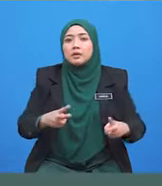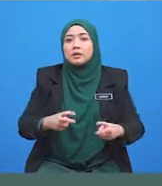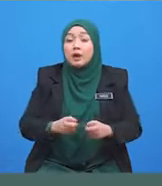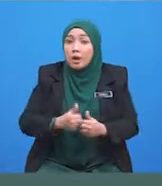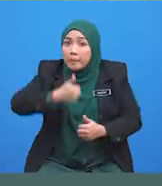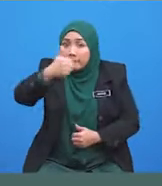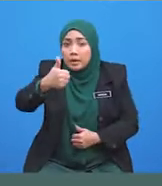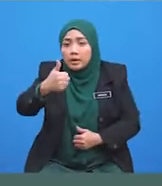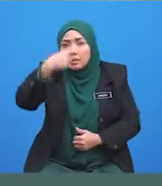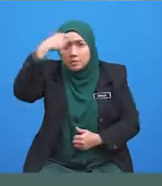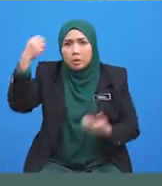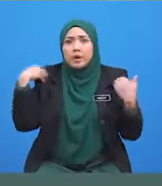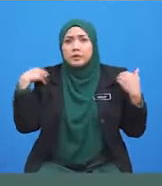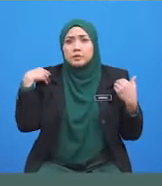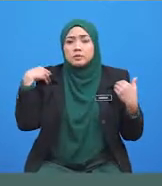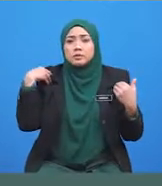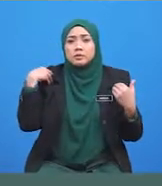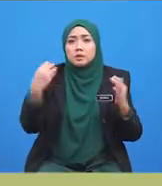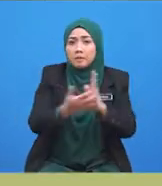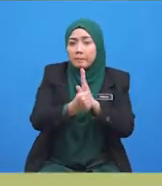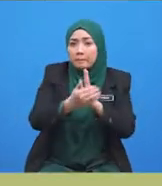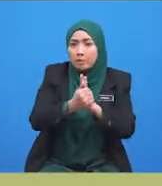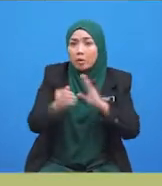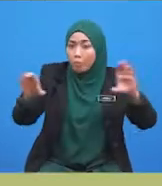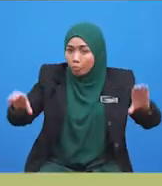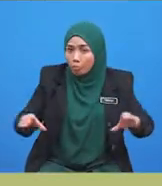mempunyai kemahiran dalam pembuatan tembikar.